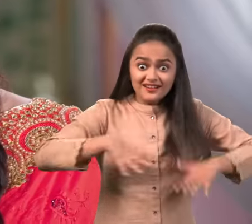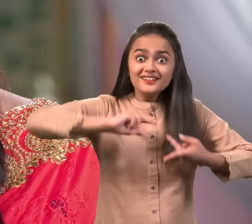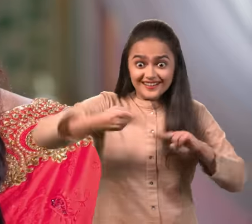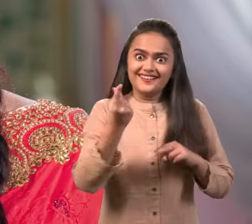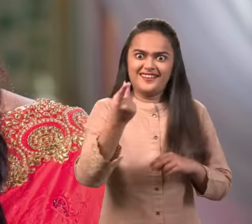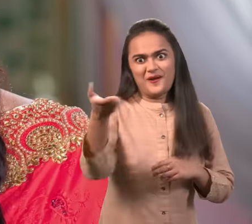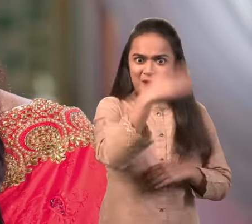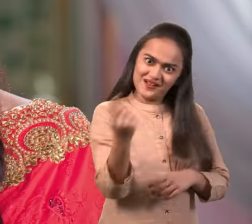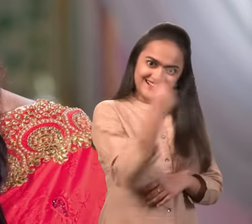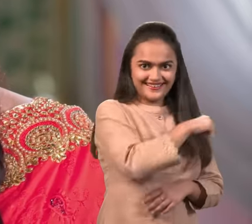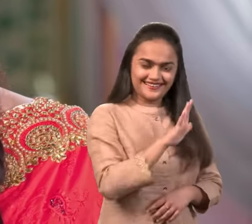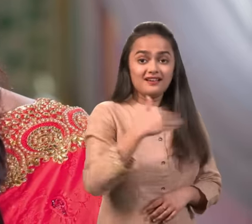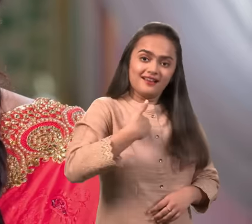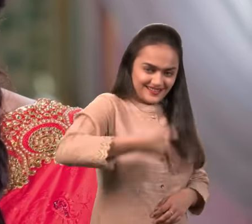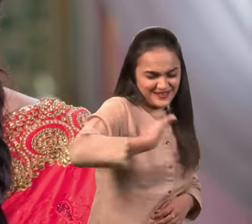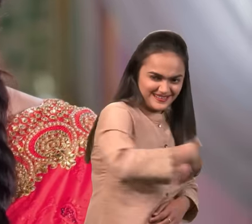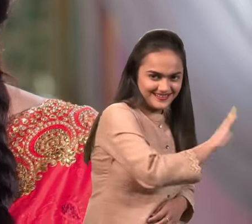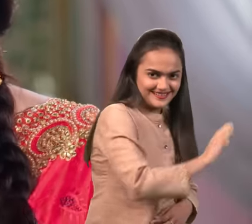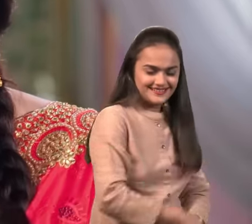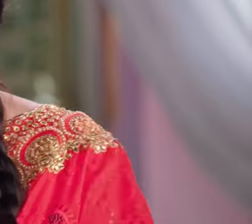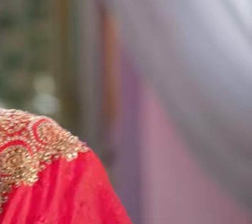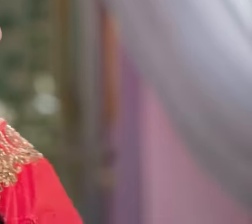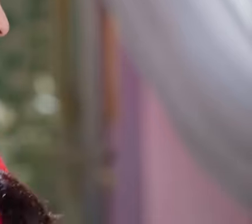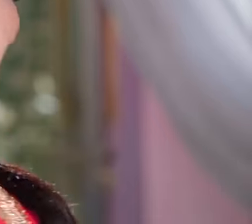सब लोग जल्दी से तैयार होके आ जाइए, ठीक है? मैं चलती हूँ।